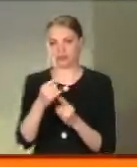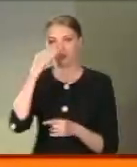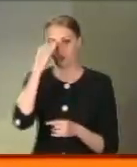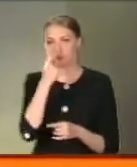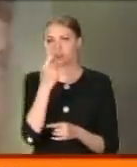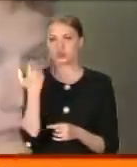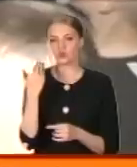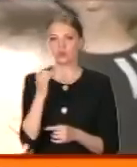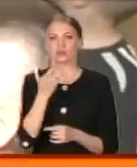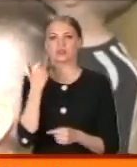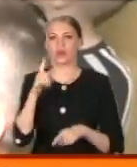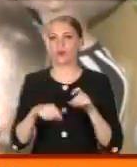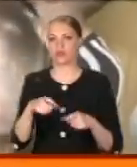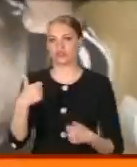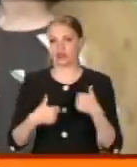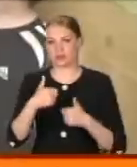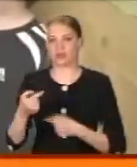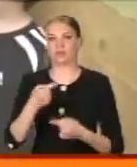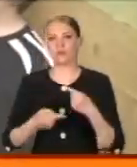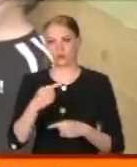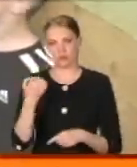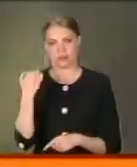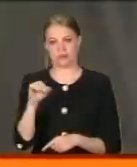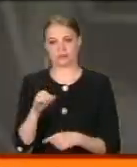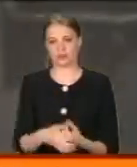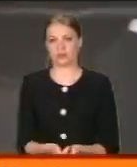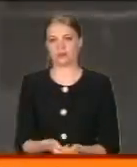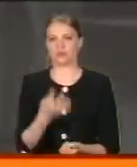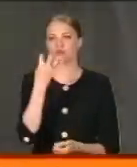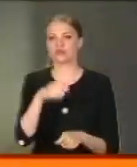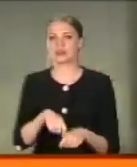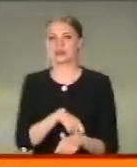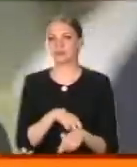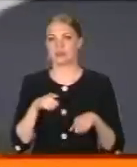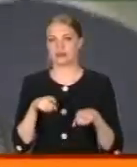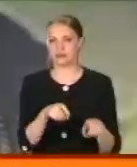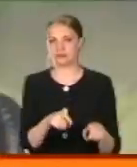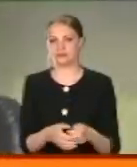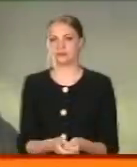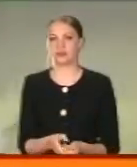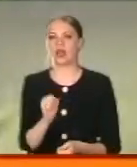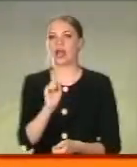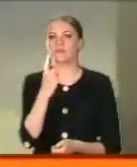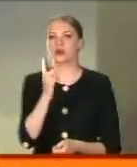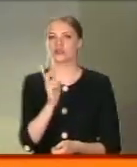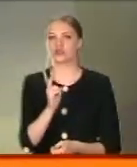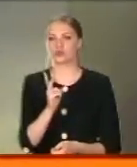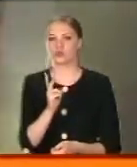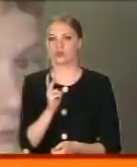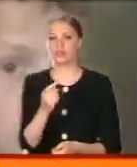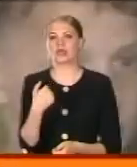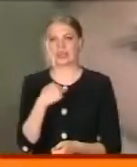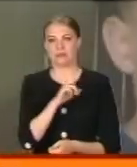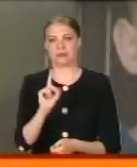Хлопці щойно з легкоатлетичних змагань повернулися переможцями. 400 метрів. А перший хто? Я би і